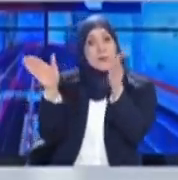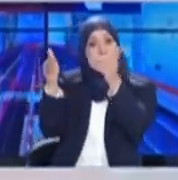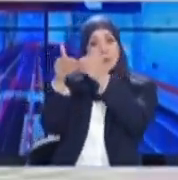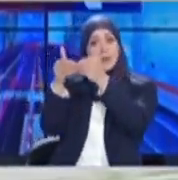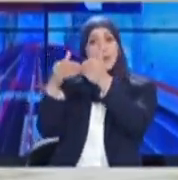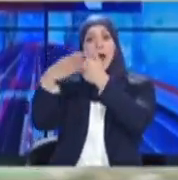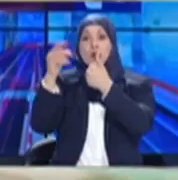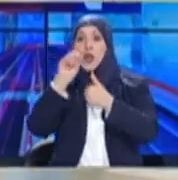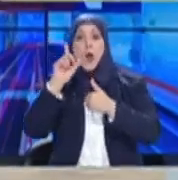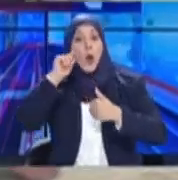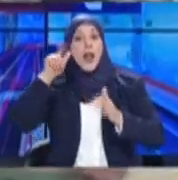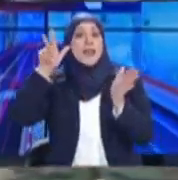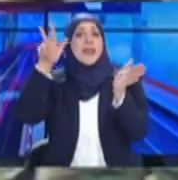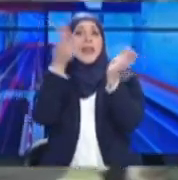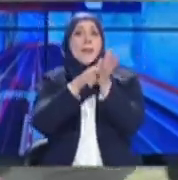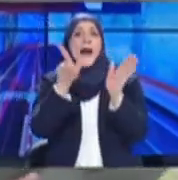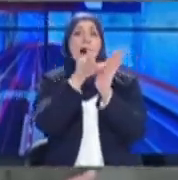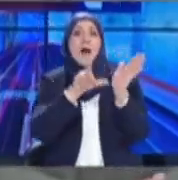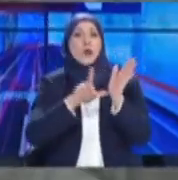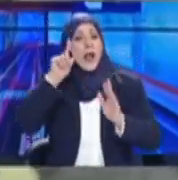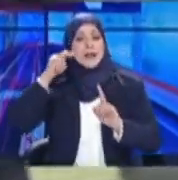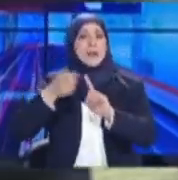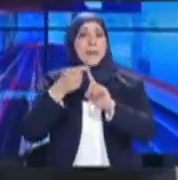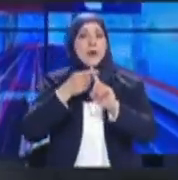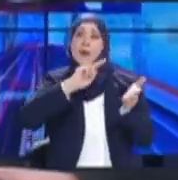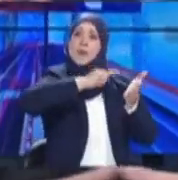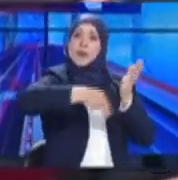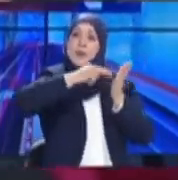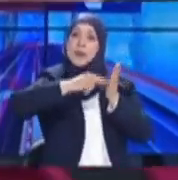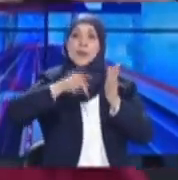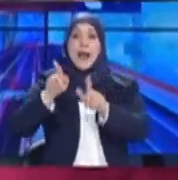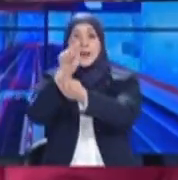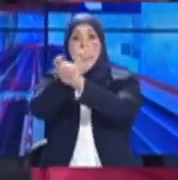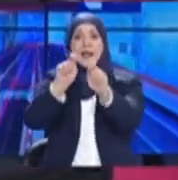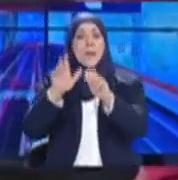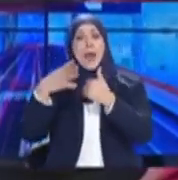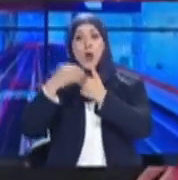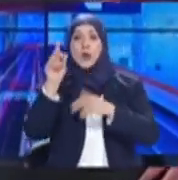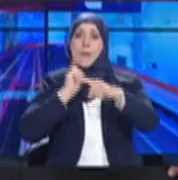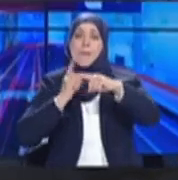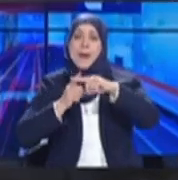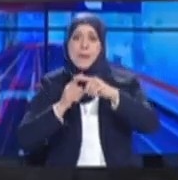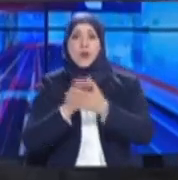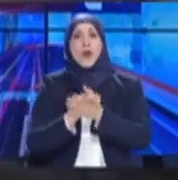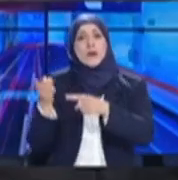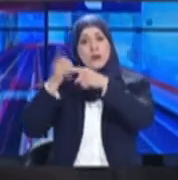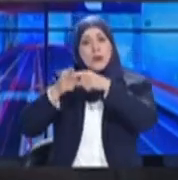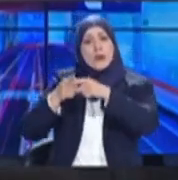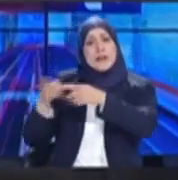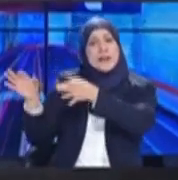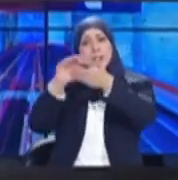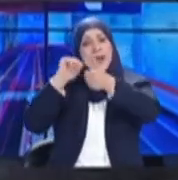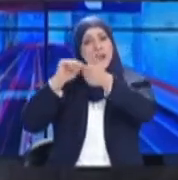عليهم القانون الزمن يهم بمفاعل التزامات اه نستغني في كل الحالات مع النيابه العموميه